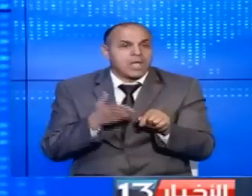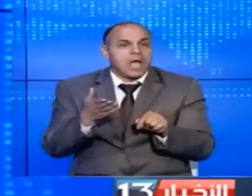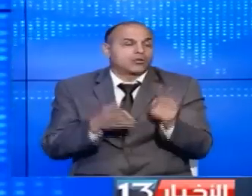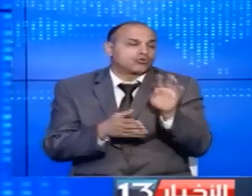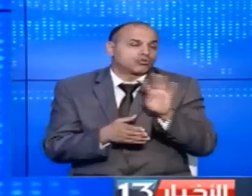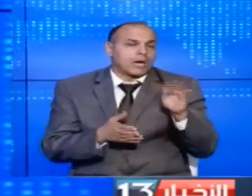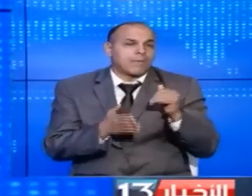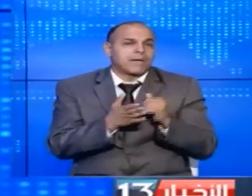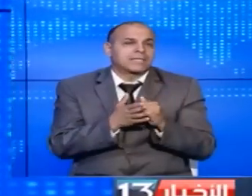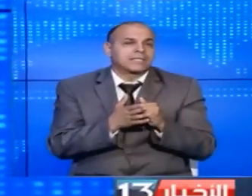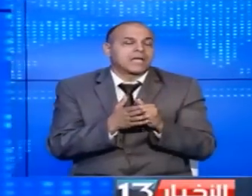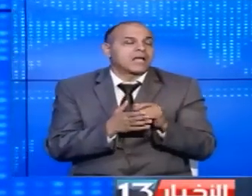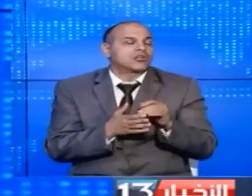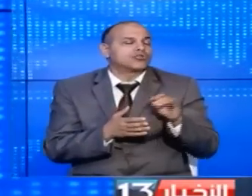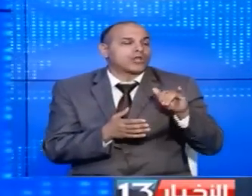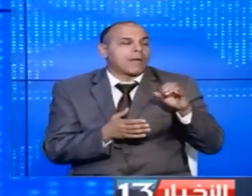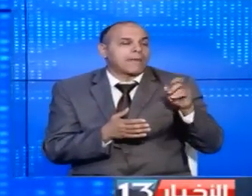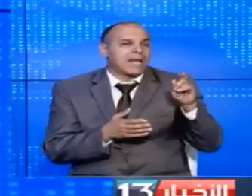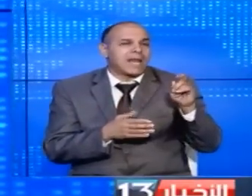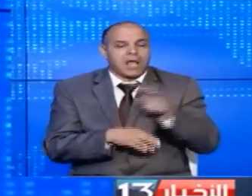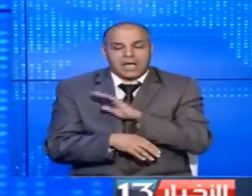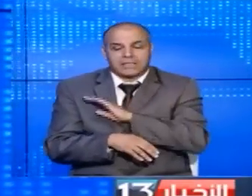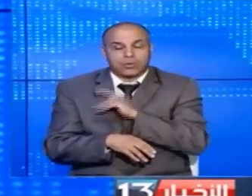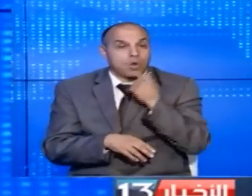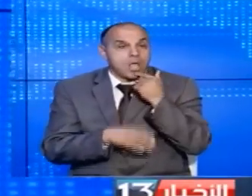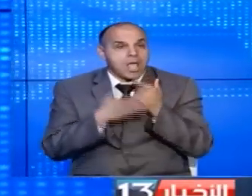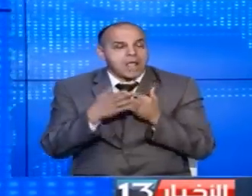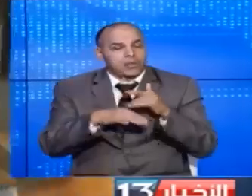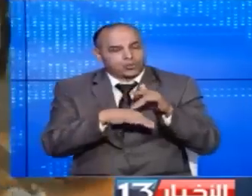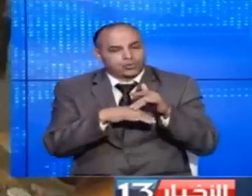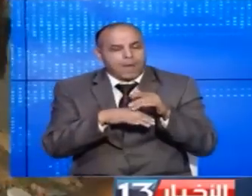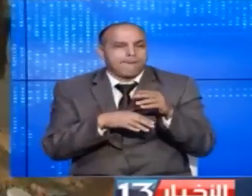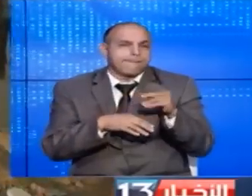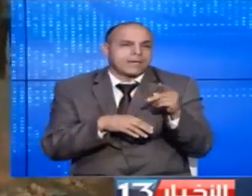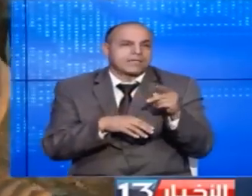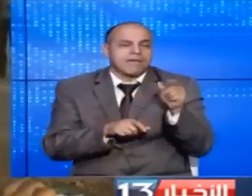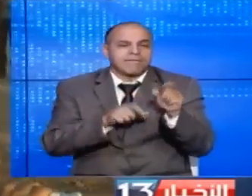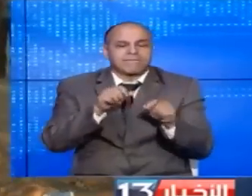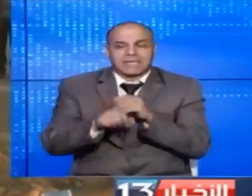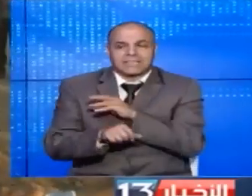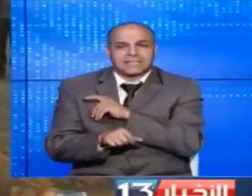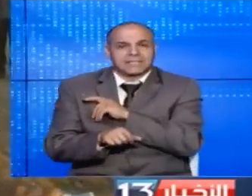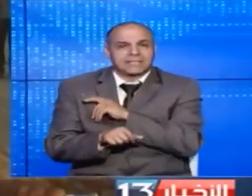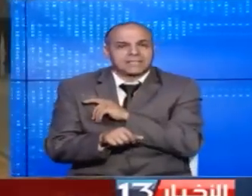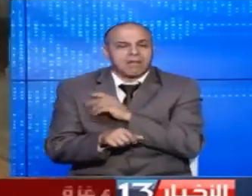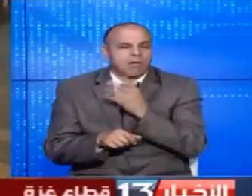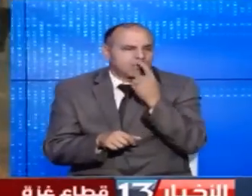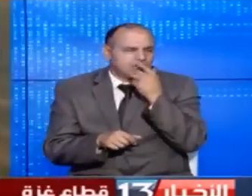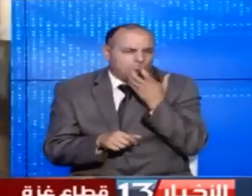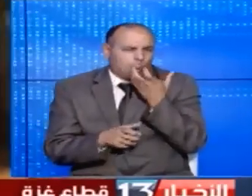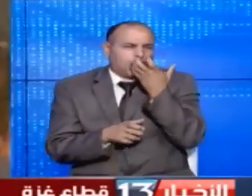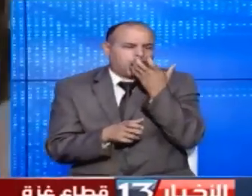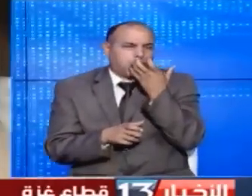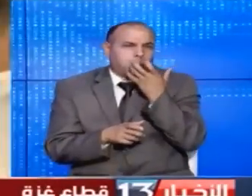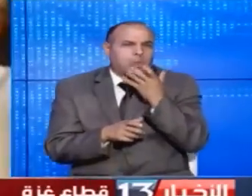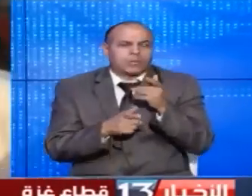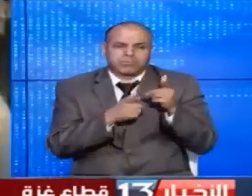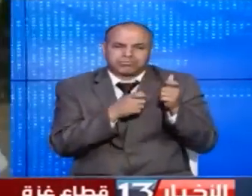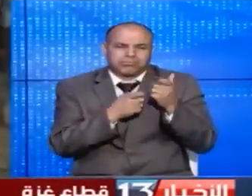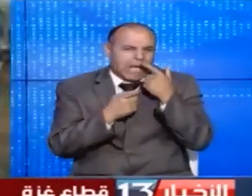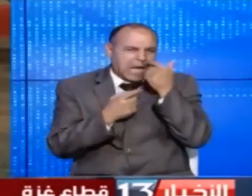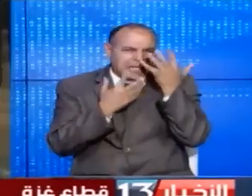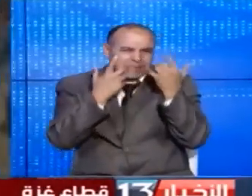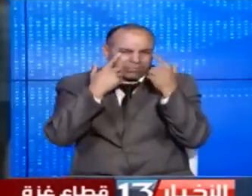شرق بلدة جبلية شمال قطاع غزة، كما أصيب عدد من الفلسطينيين بحالات اختناق جراء استنشاقهم